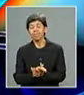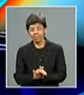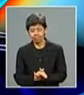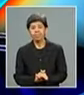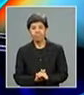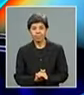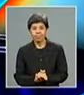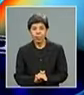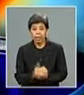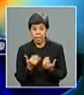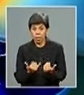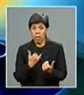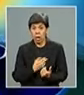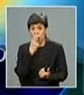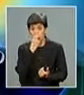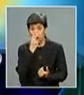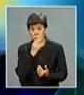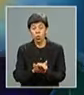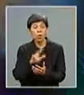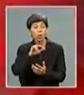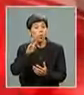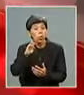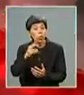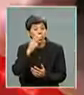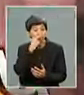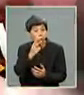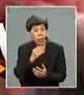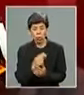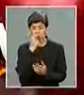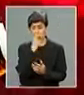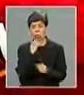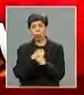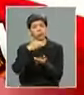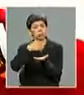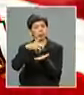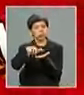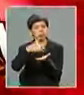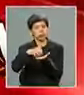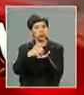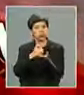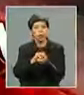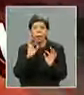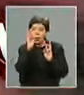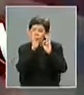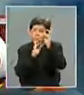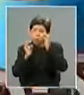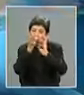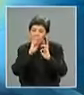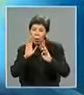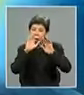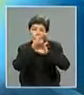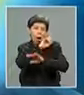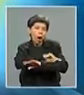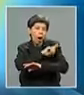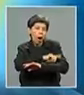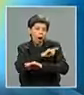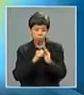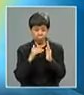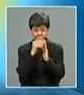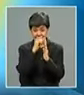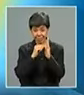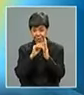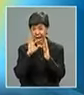าวิรคุณนะครับวันนี้ครับทีวี360องศาเกาะติดการรายงานสถานการณ์หมอกควันไฟภาคเหนือเพื่อส่งสัญญาณทุกชม9จังหวัดภาคเหนือตอนบน